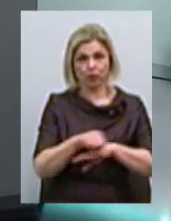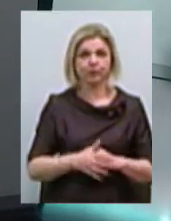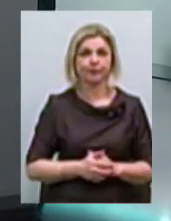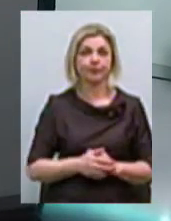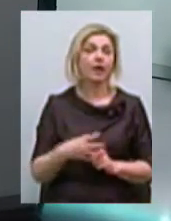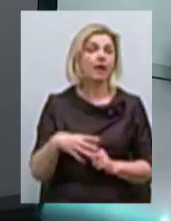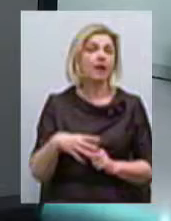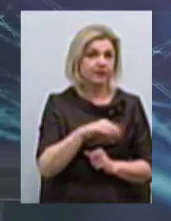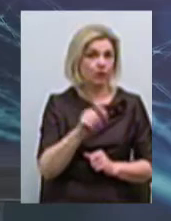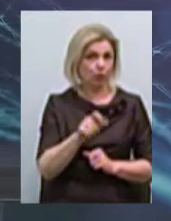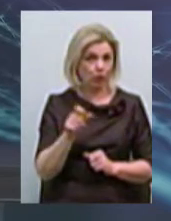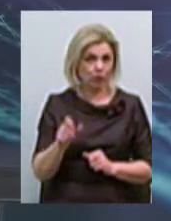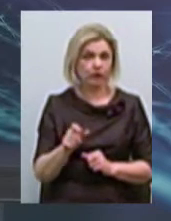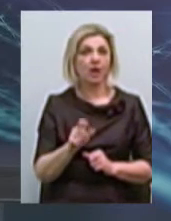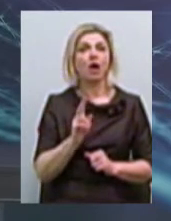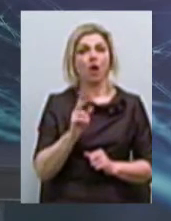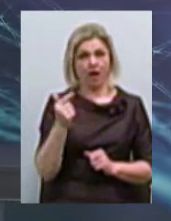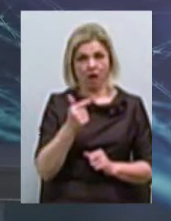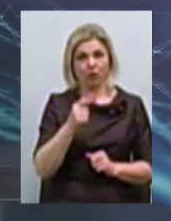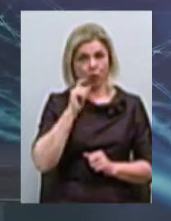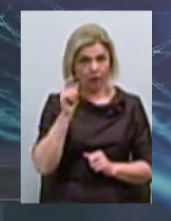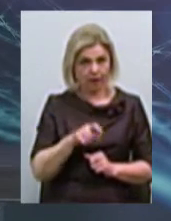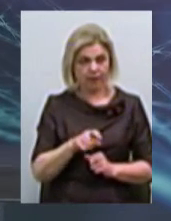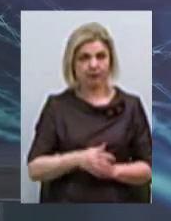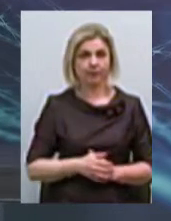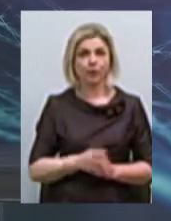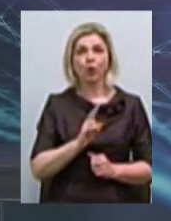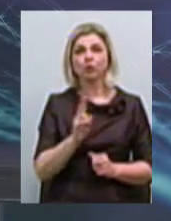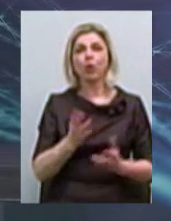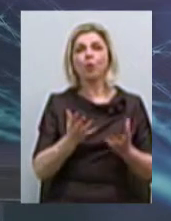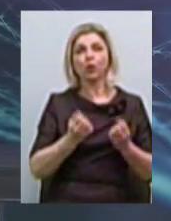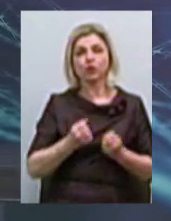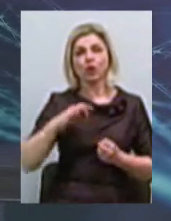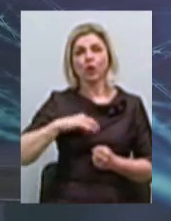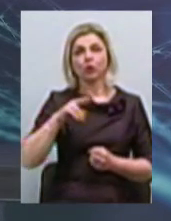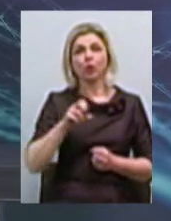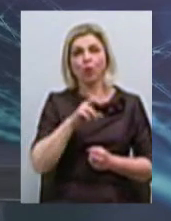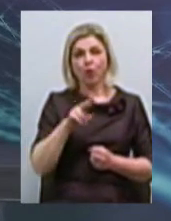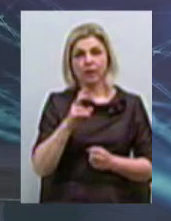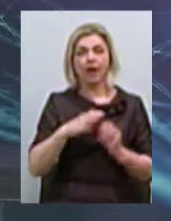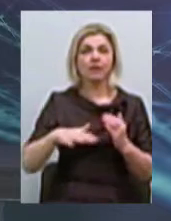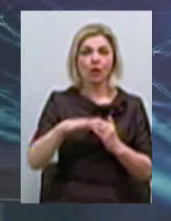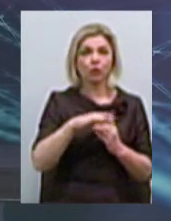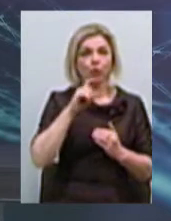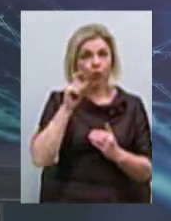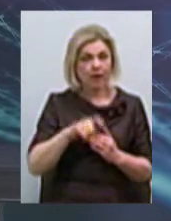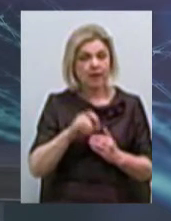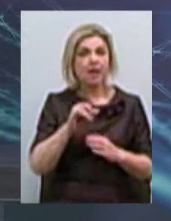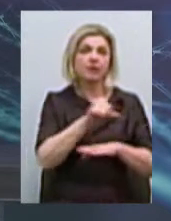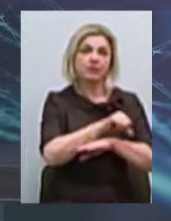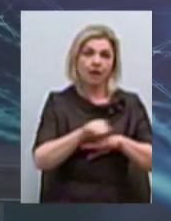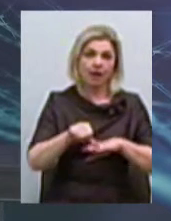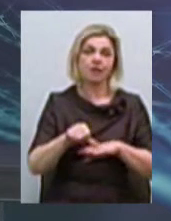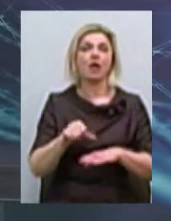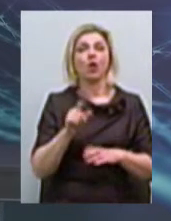фізичні особи, резиденти України, які отримують доходи на території України та за межами території